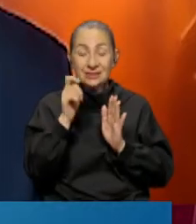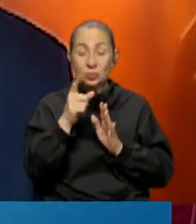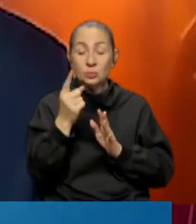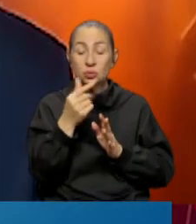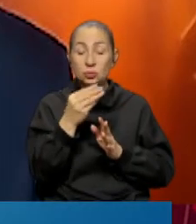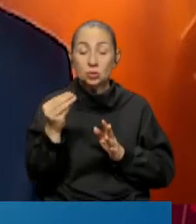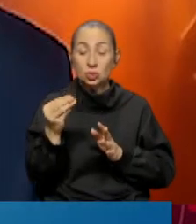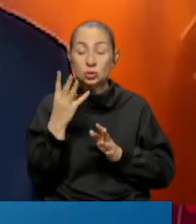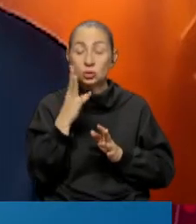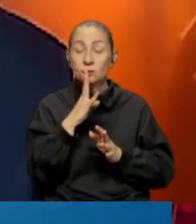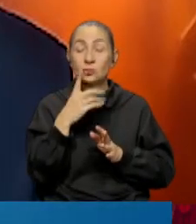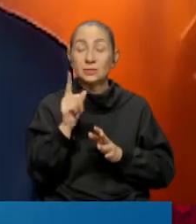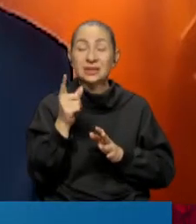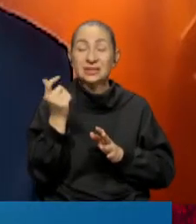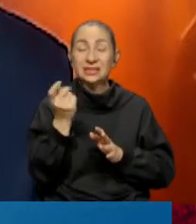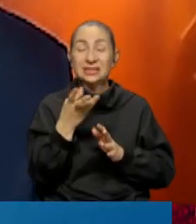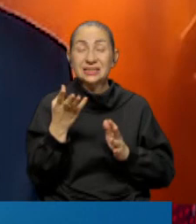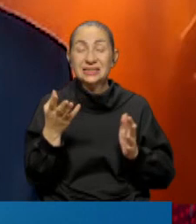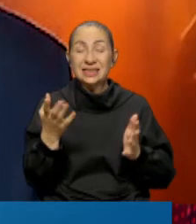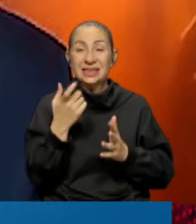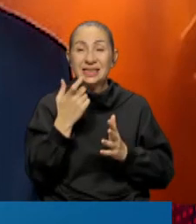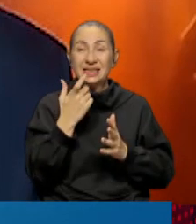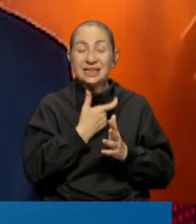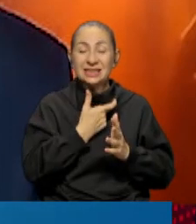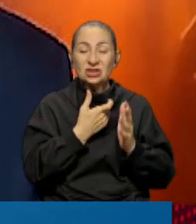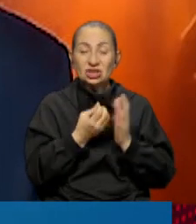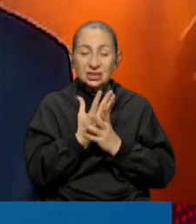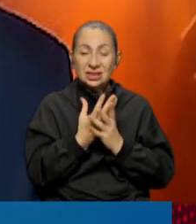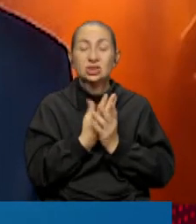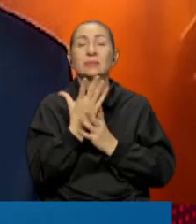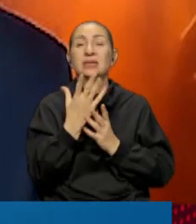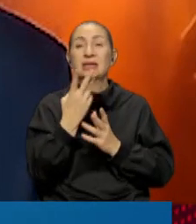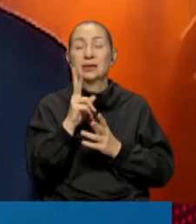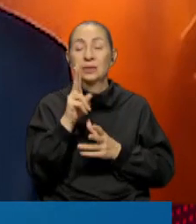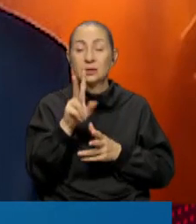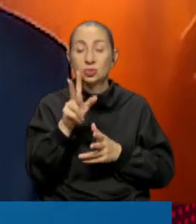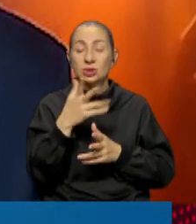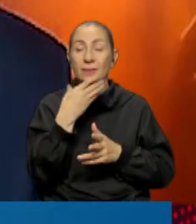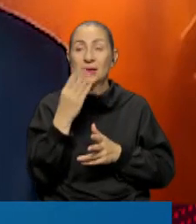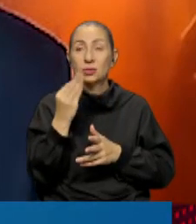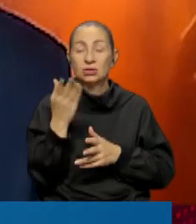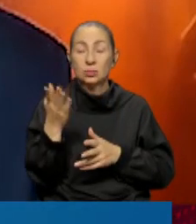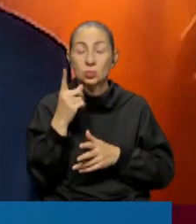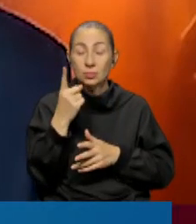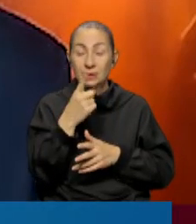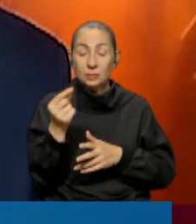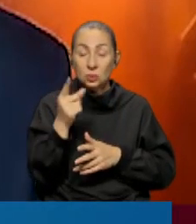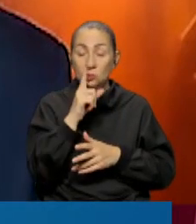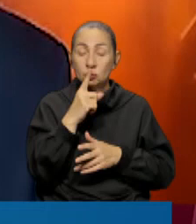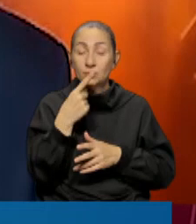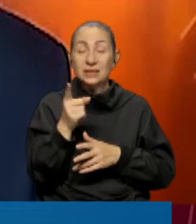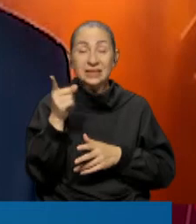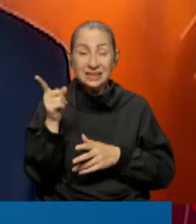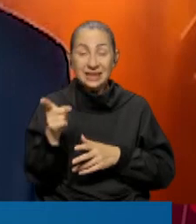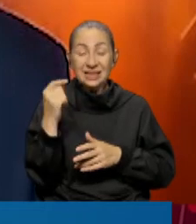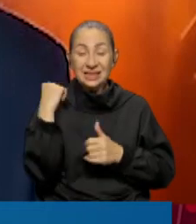1,5 milyondan 400 bin kişi zaten yasa çıksa da çıkmasa da 2023'te emekli olacak. Bu 1 milyon 100 binin